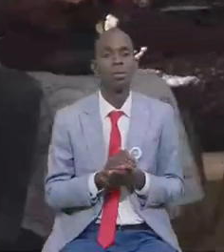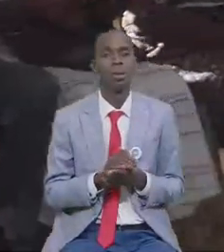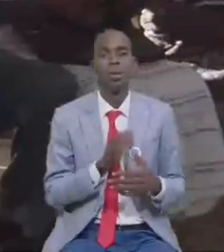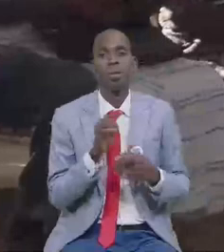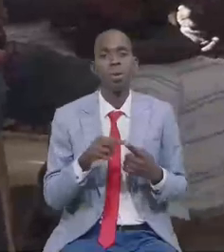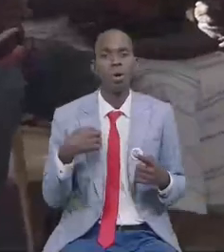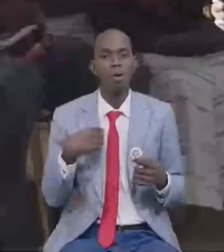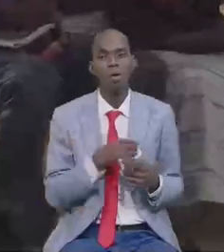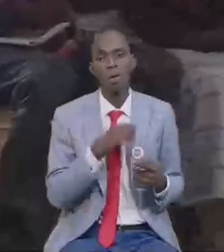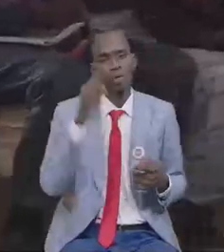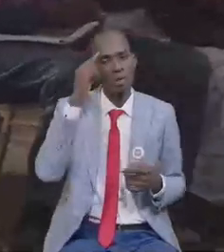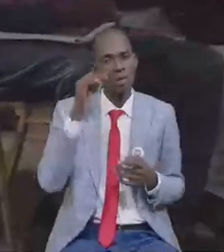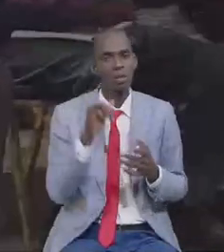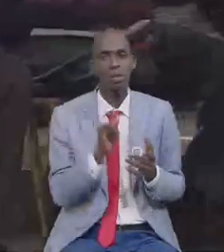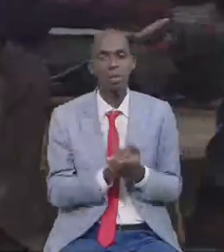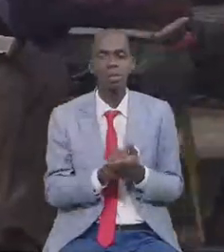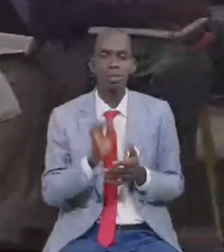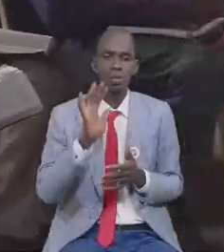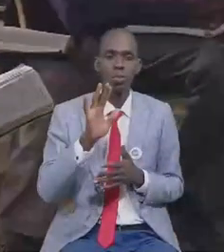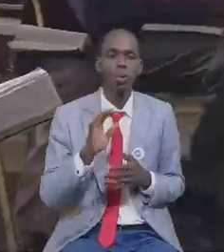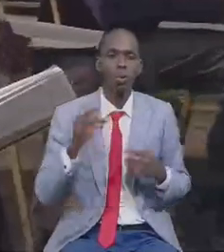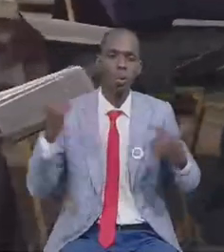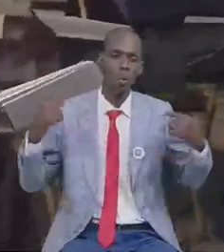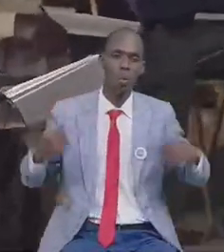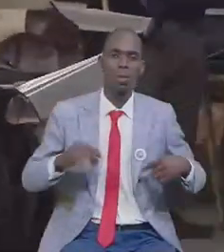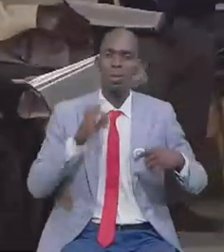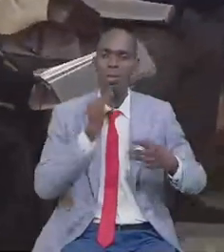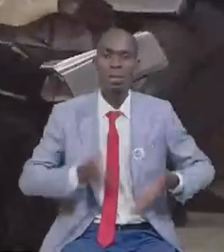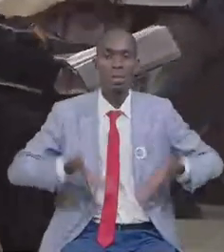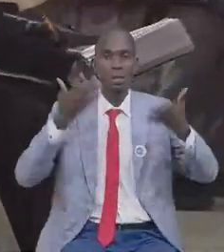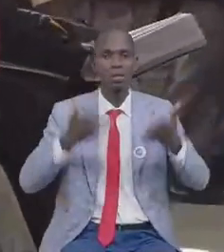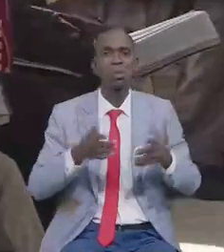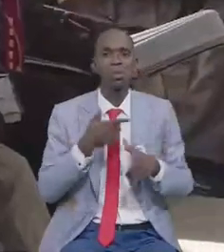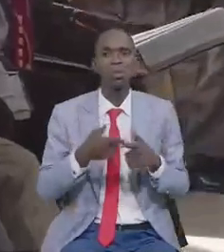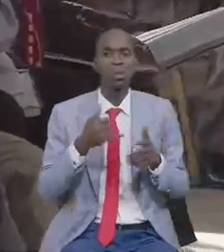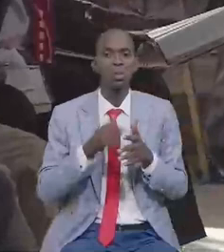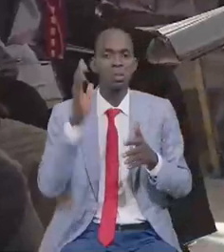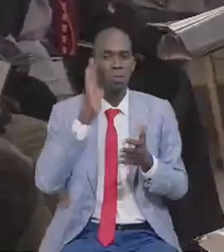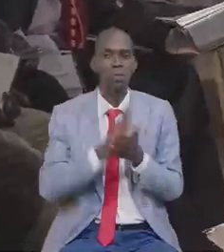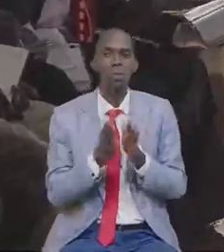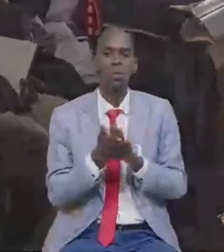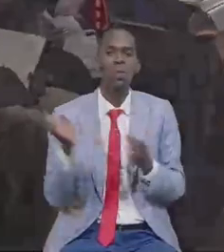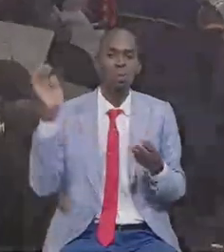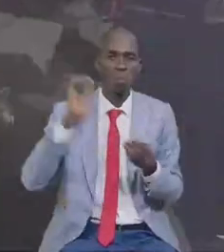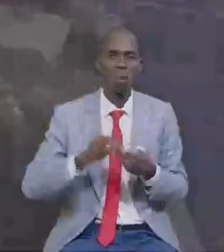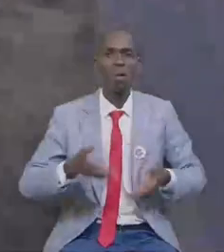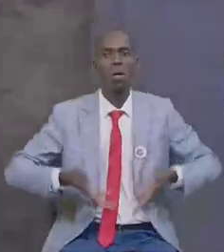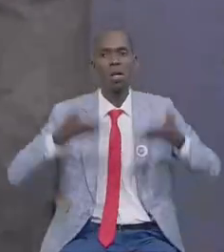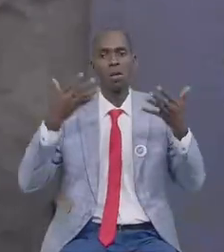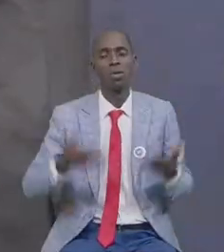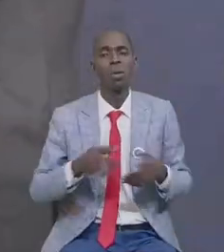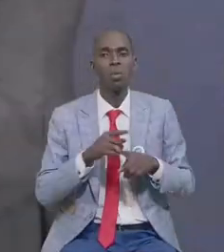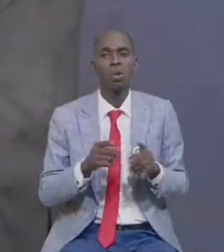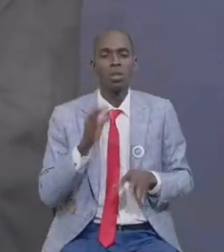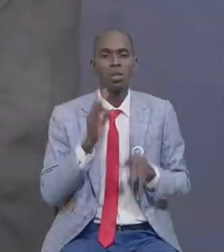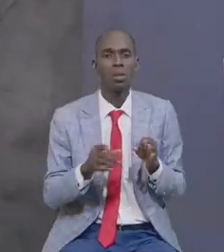quand vous pensez que vos afflictions sont lourdes, elles deviennent plus lourdes. Mais quand vous allez à